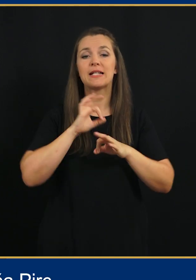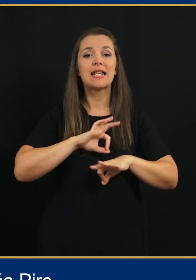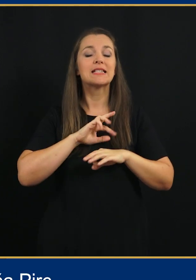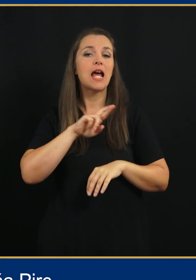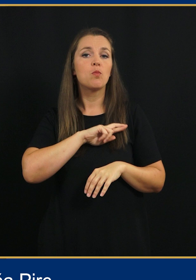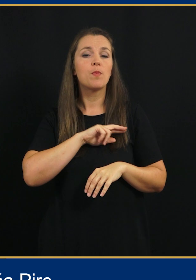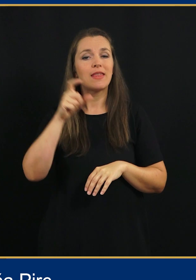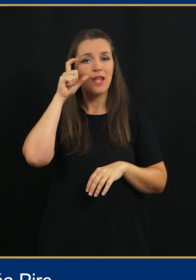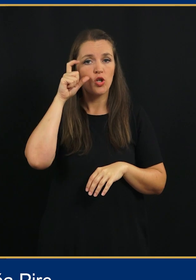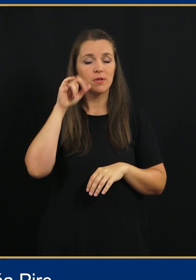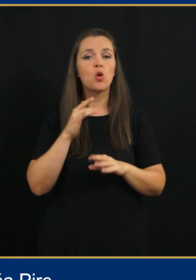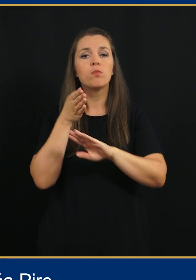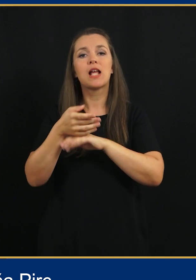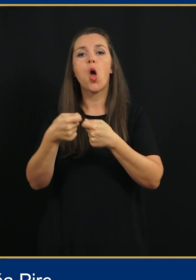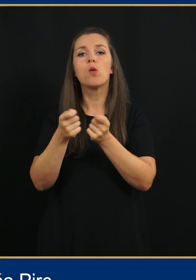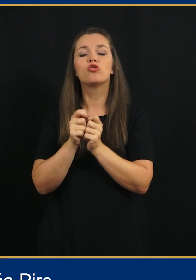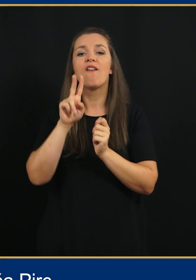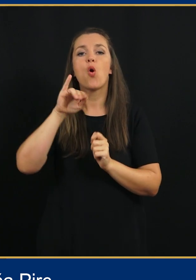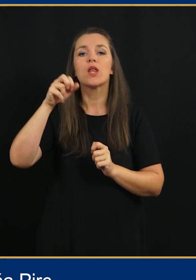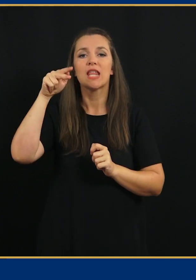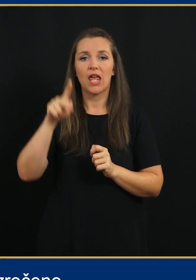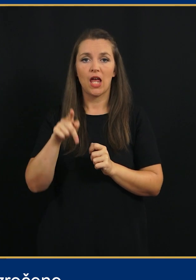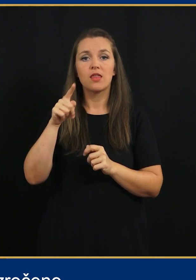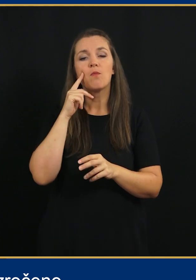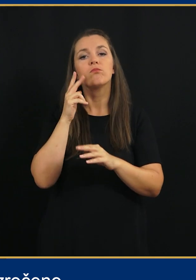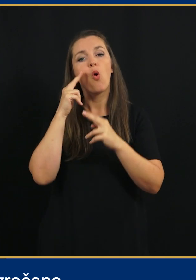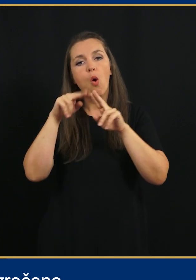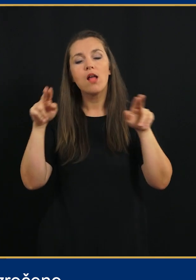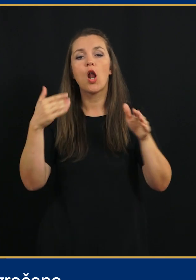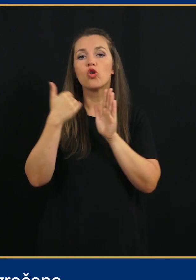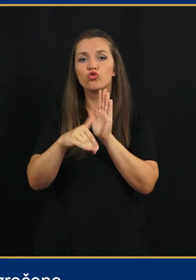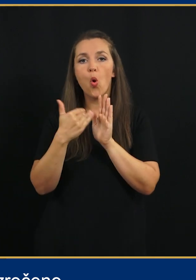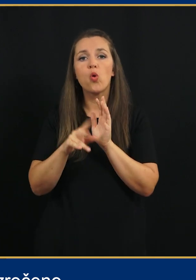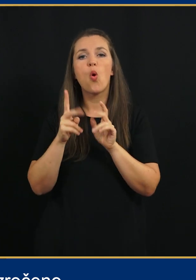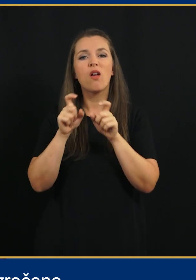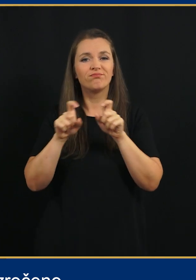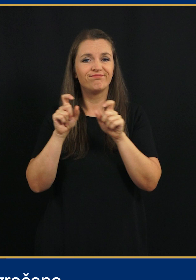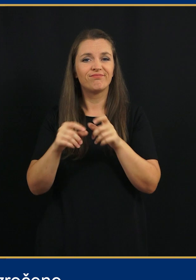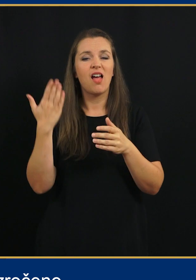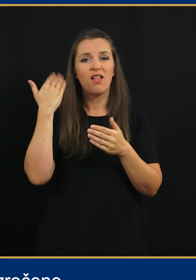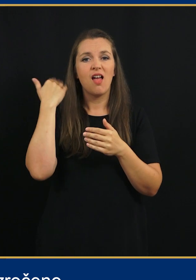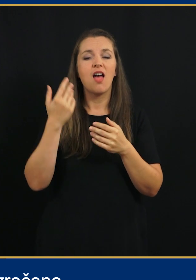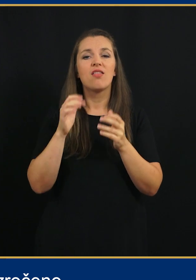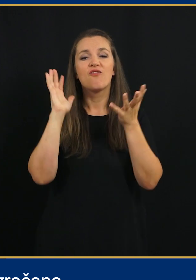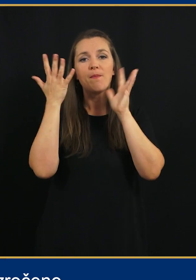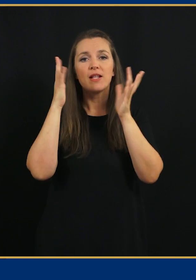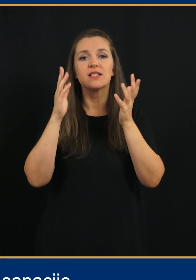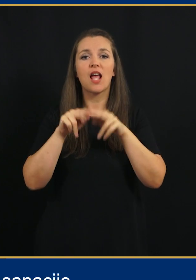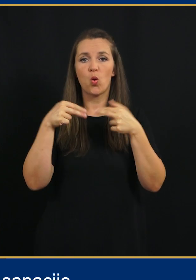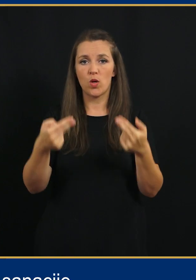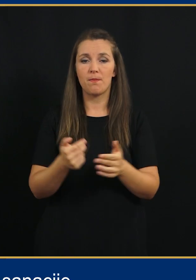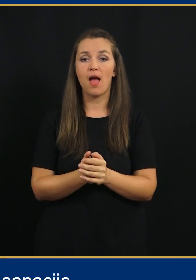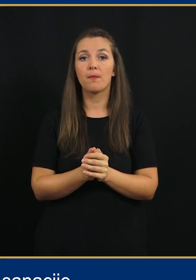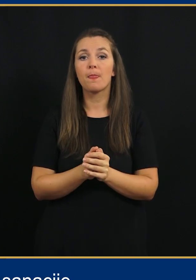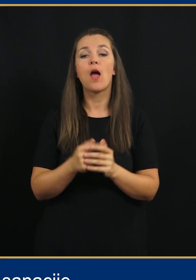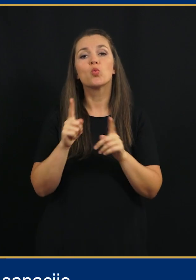republike Nataša Pirc Musar je obiskala občino Vojnik, kjer si je ogledala škodo, povzročeno v nedavnih vremenskih ujmah.